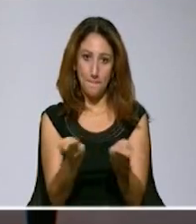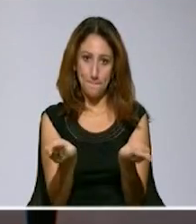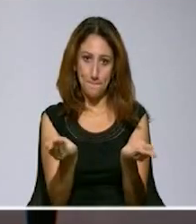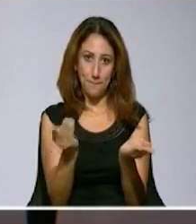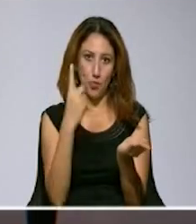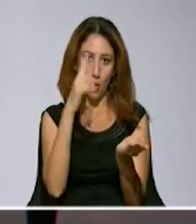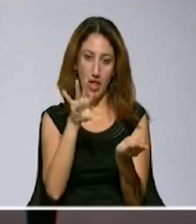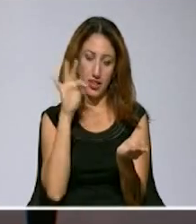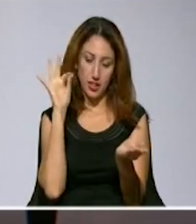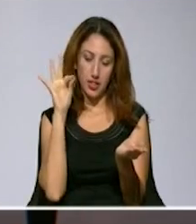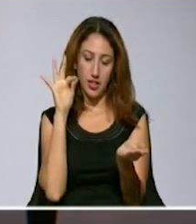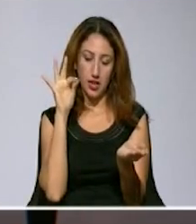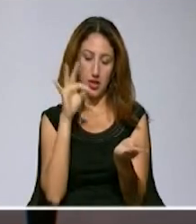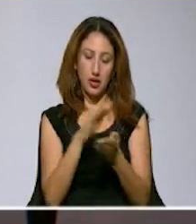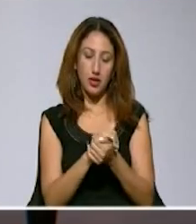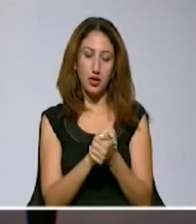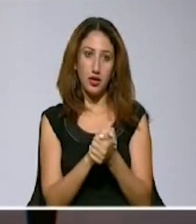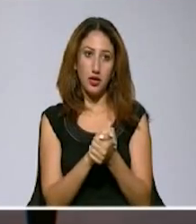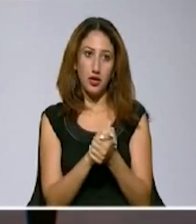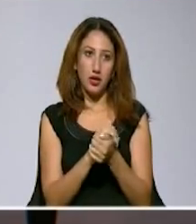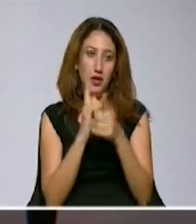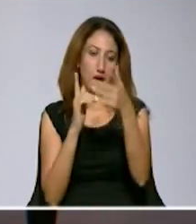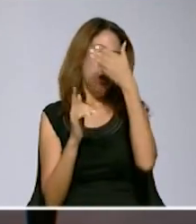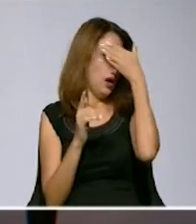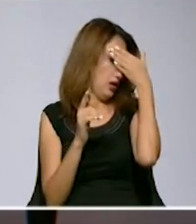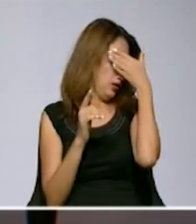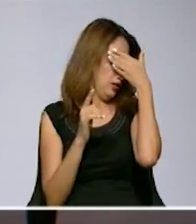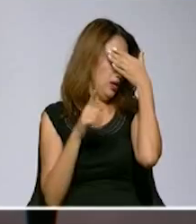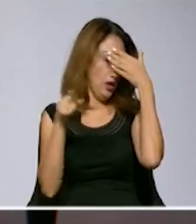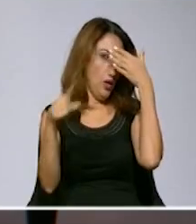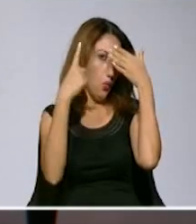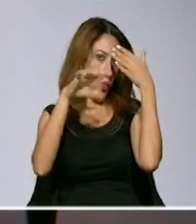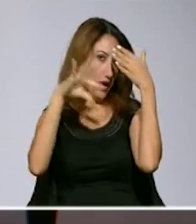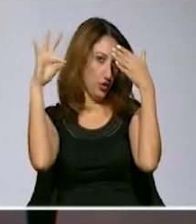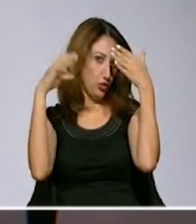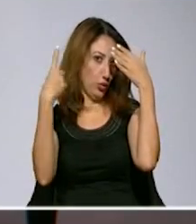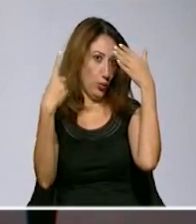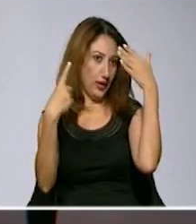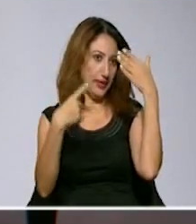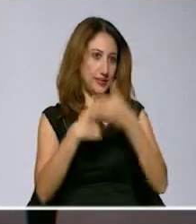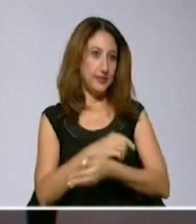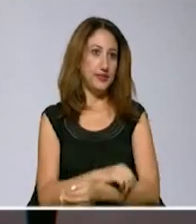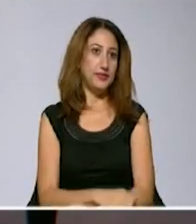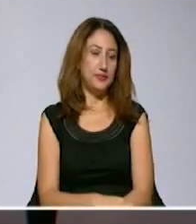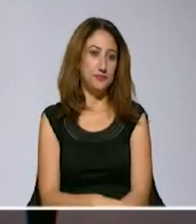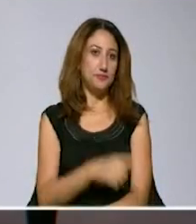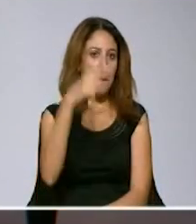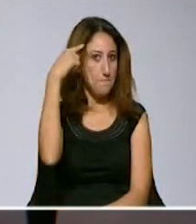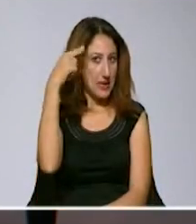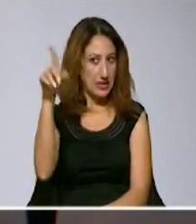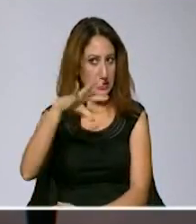عايزاه؟ شوفيه من غير ما اشوفه. ماشي، شفته. تمام؟ شفته. حضرتك اخترت الكارت ده مزاجك